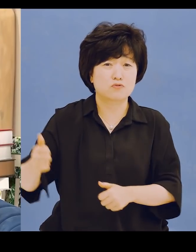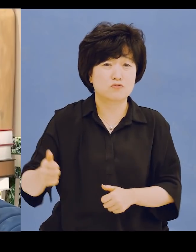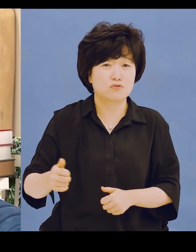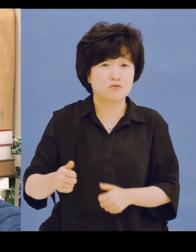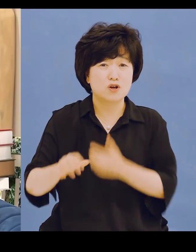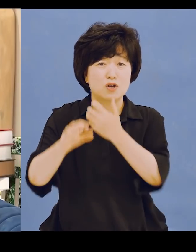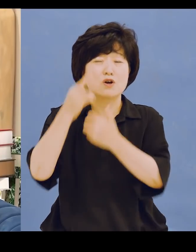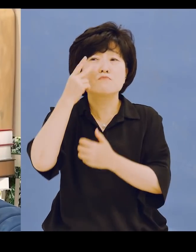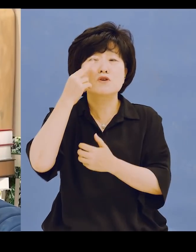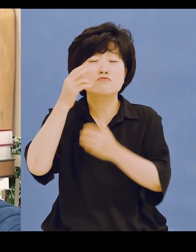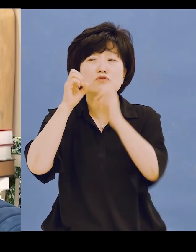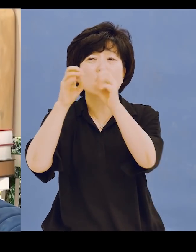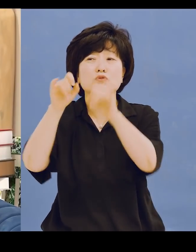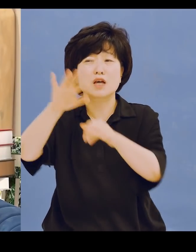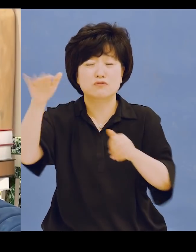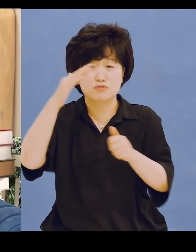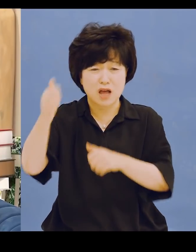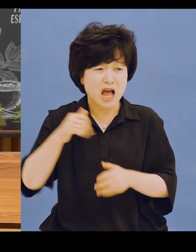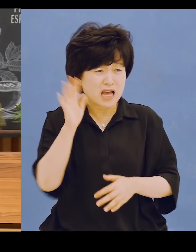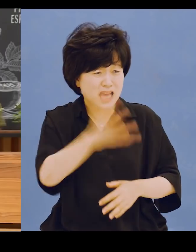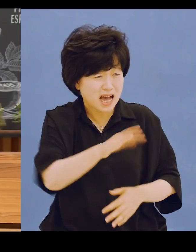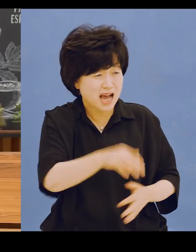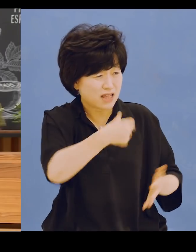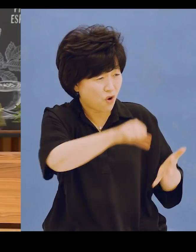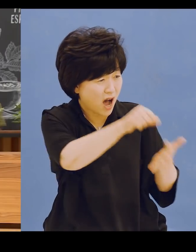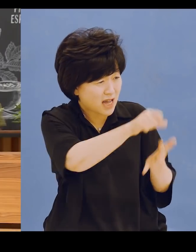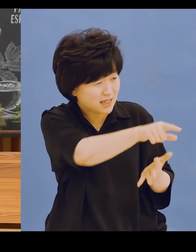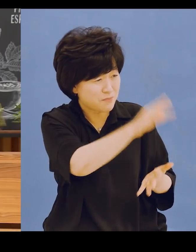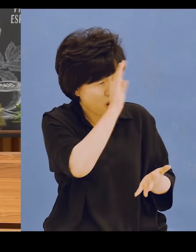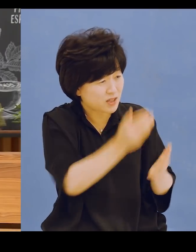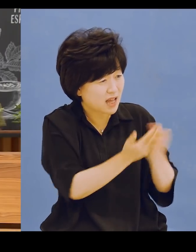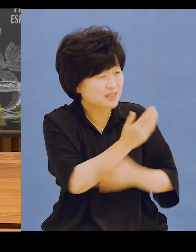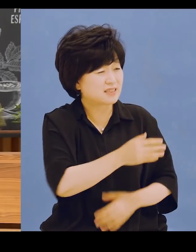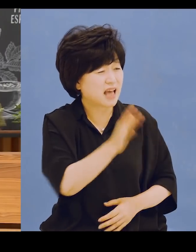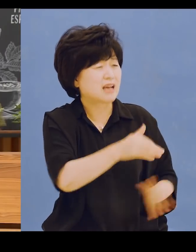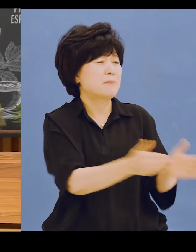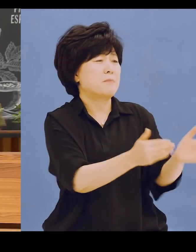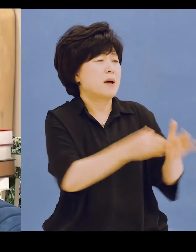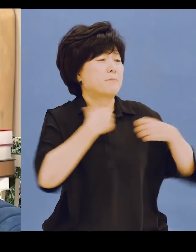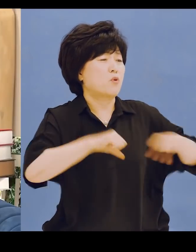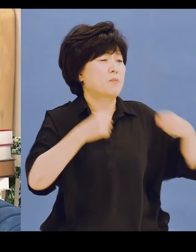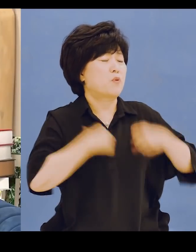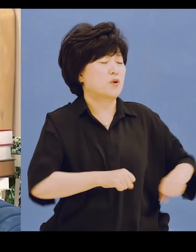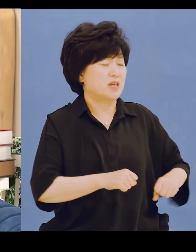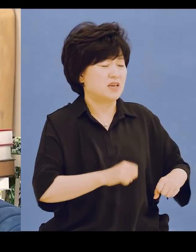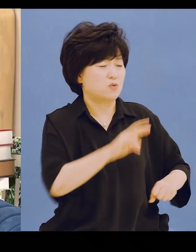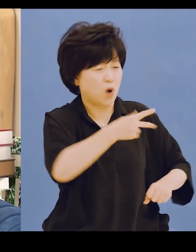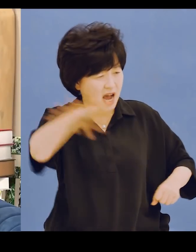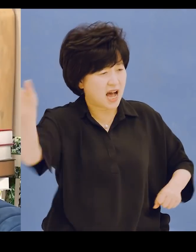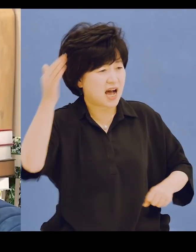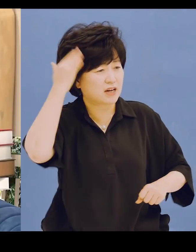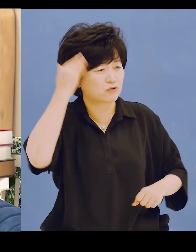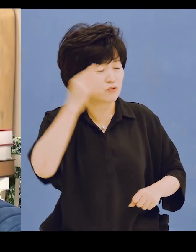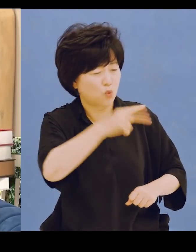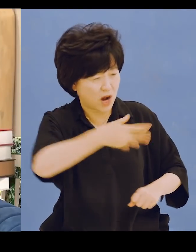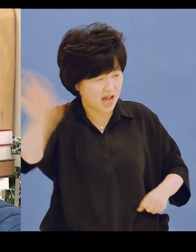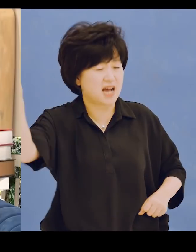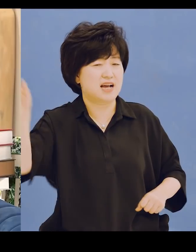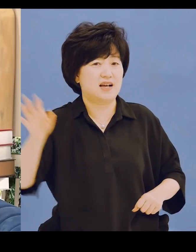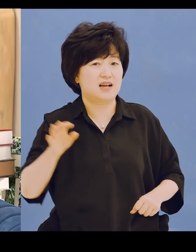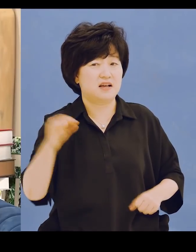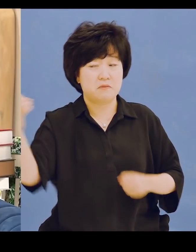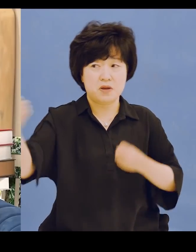미 외국 선교사들도 너 애가 저런 거 보니까 너희들은 부적에 부적합하니까 돌아가라 그러고 그래서 제가 하는 말이